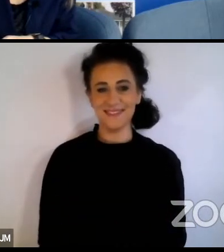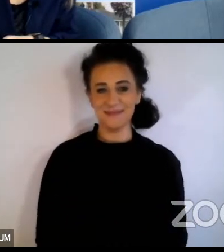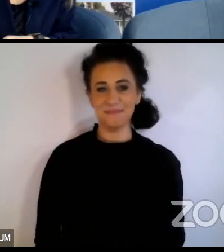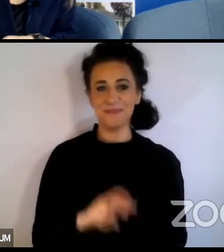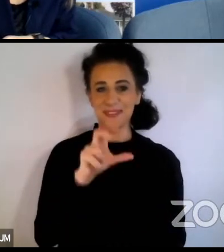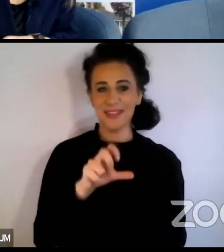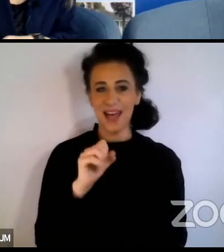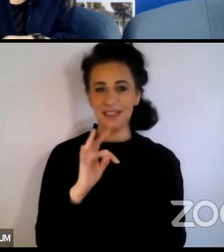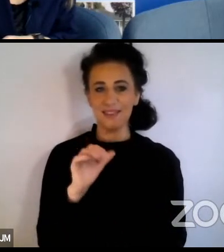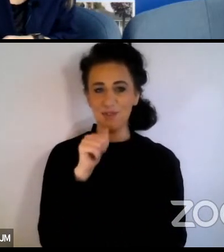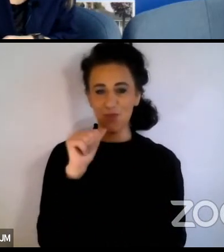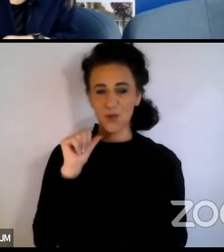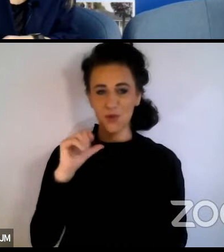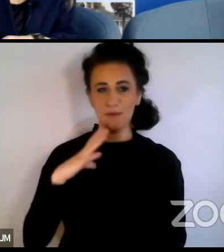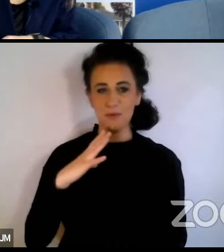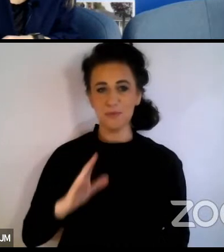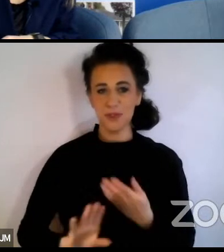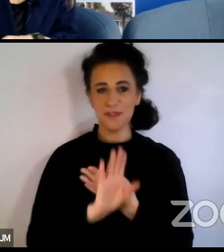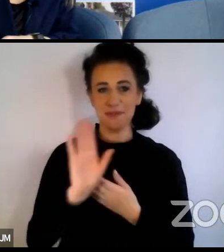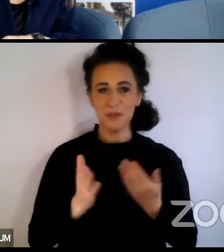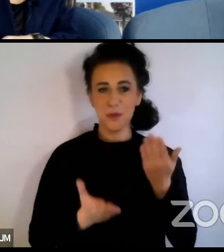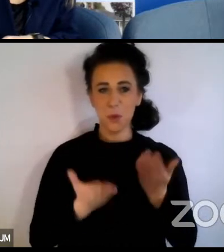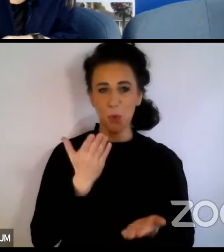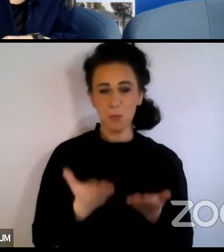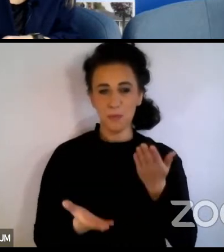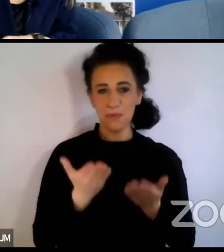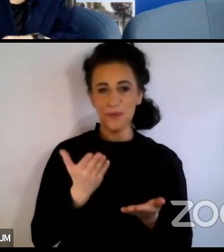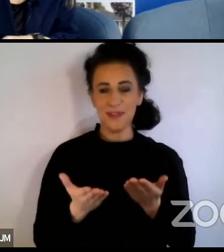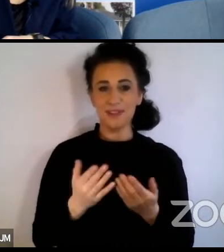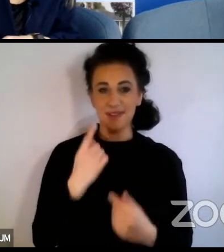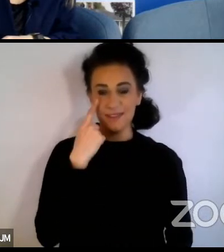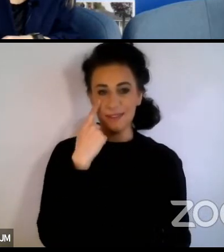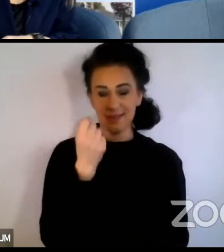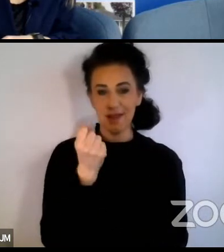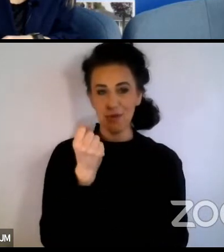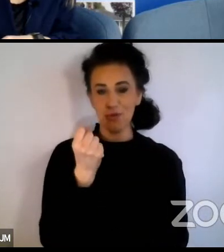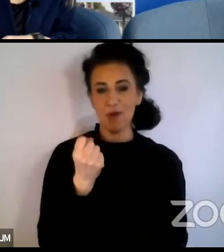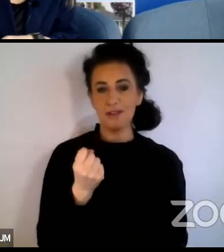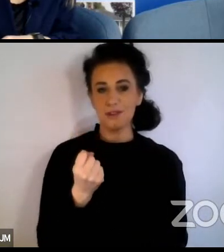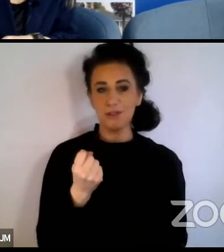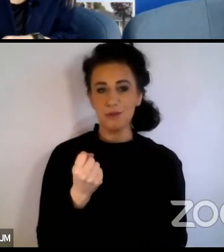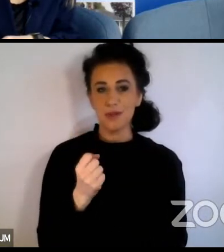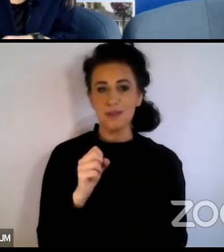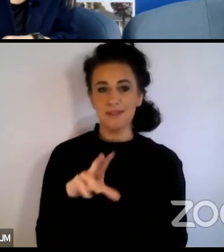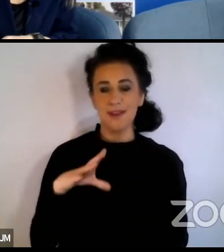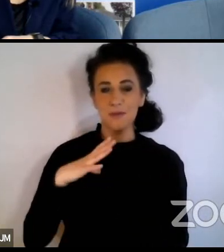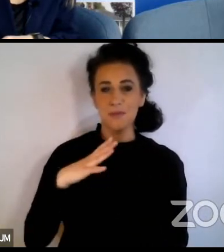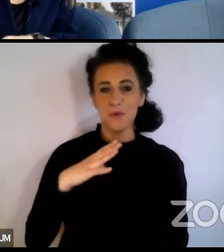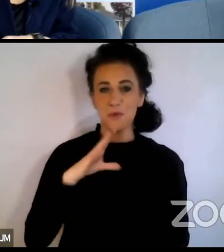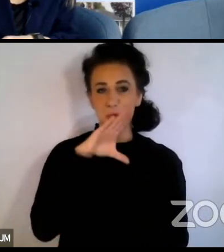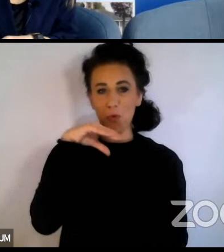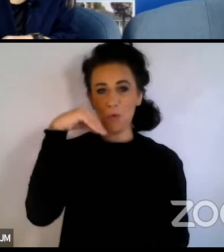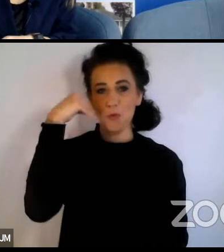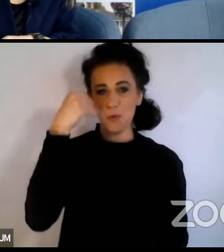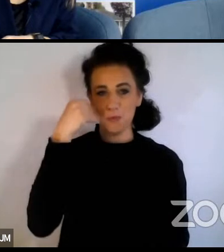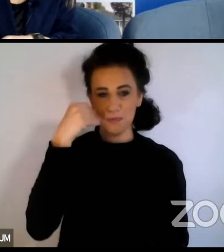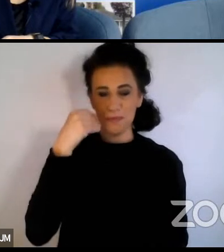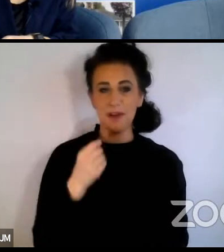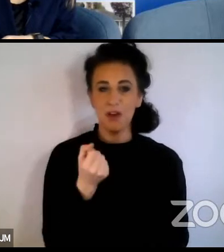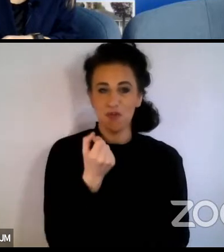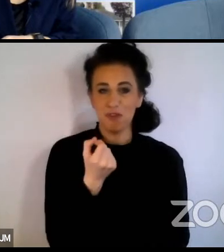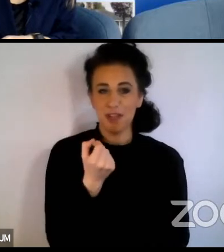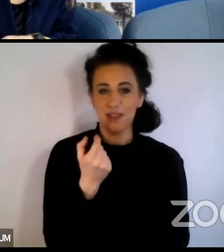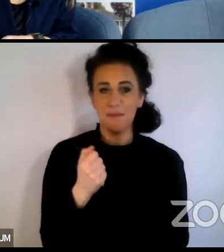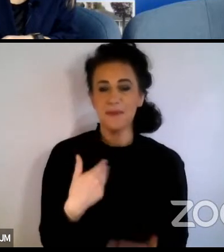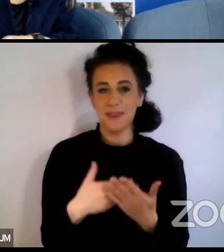tutaj przedstawiciel Lublina zauważył, że momentami się uśmiecham. Oczywiście to były uśmiechy uznania